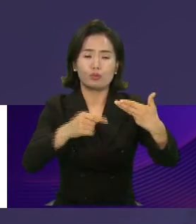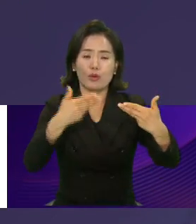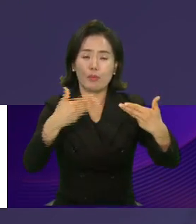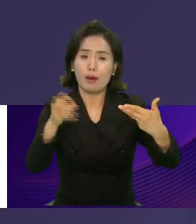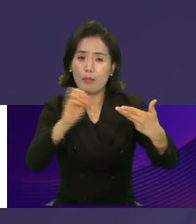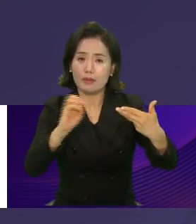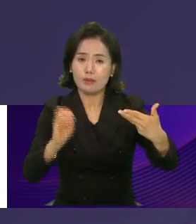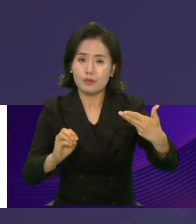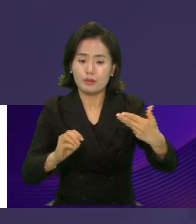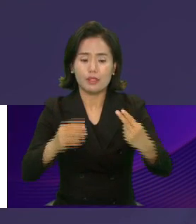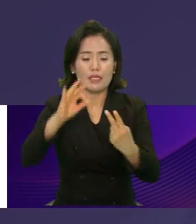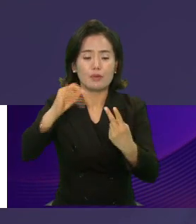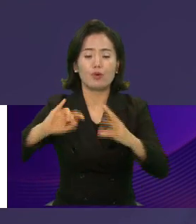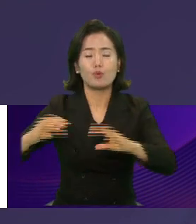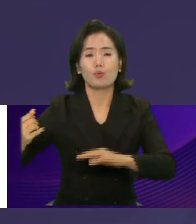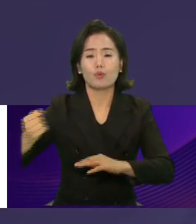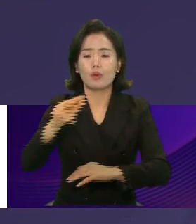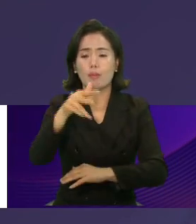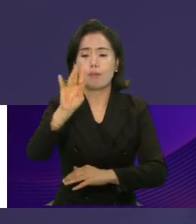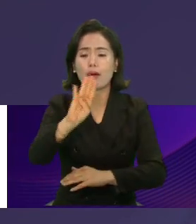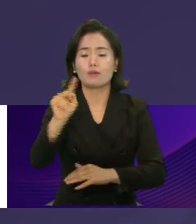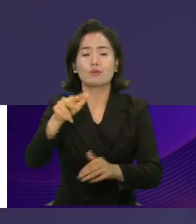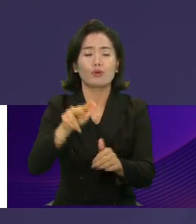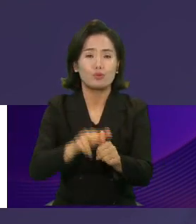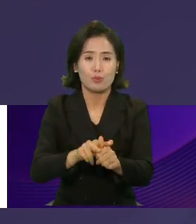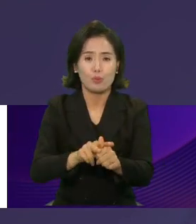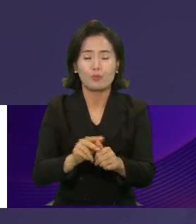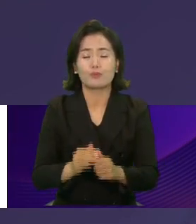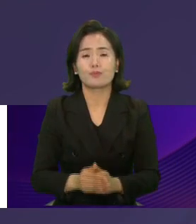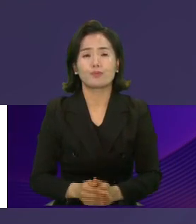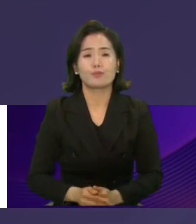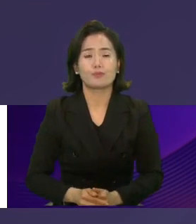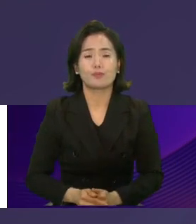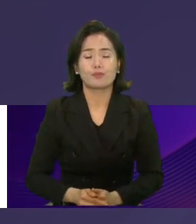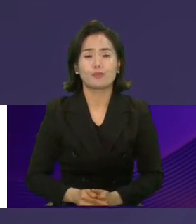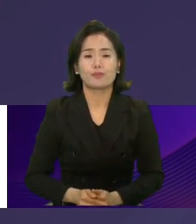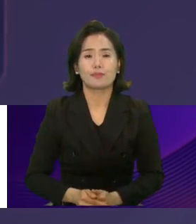89.8% 기록합니다. 2위는 국민의힘 박정숙 후보입니다.